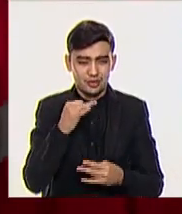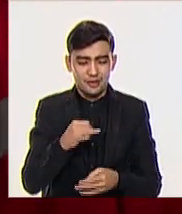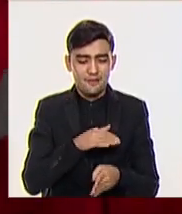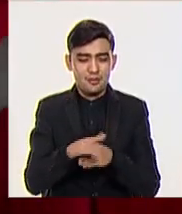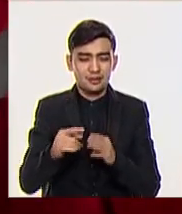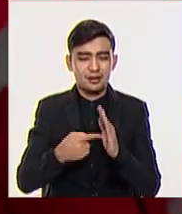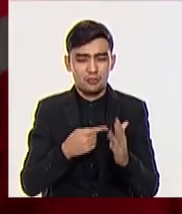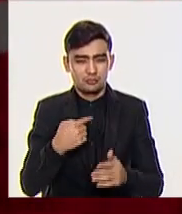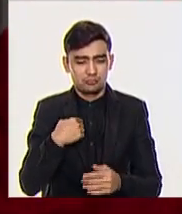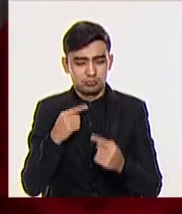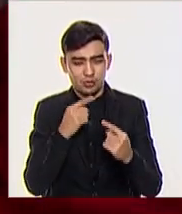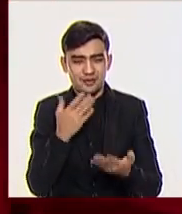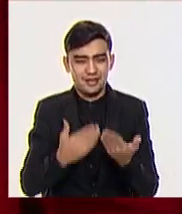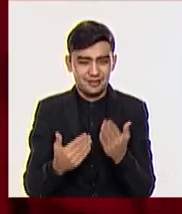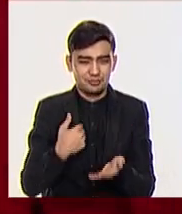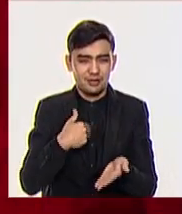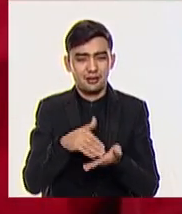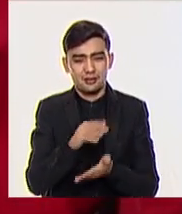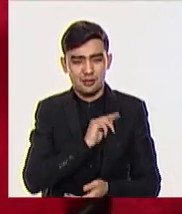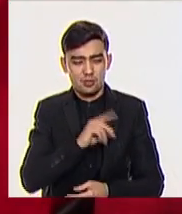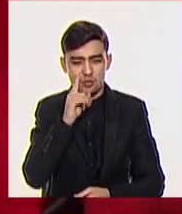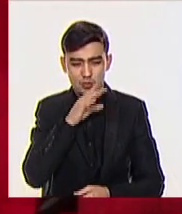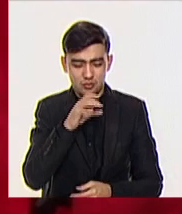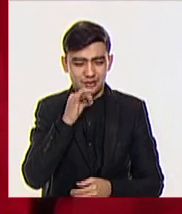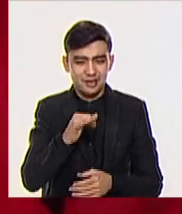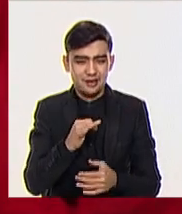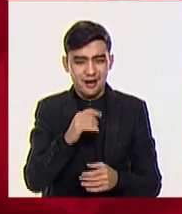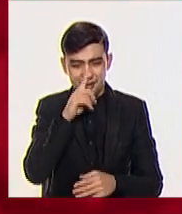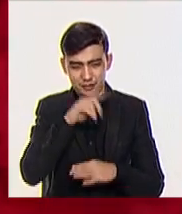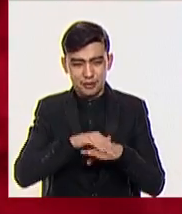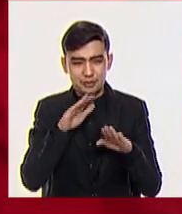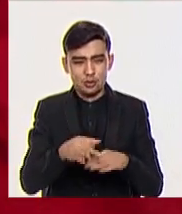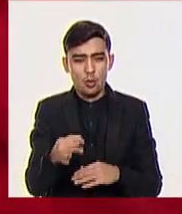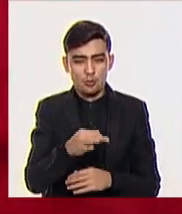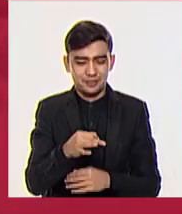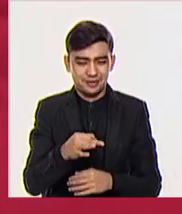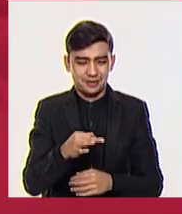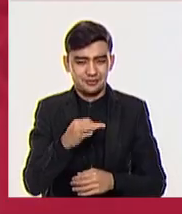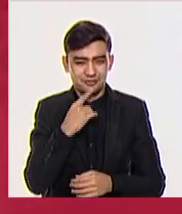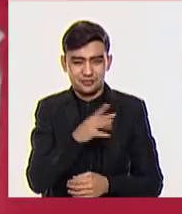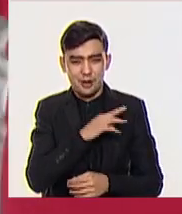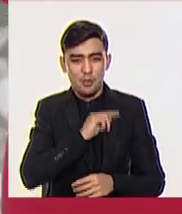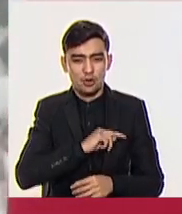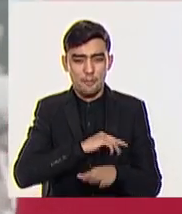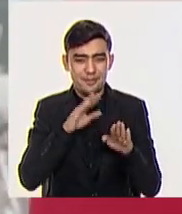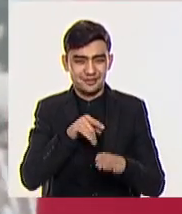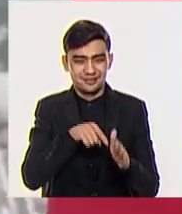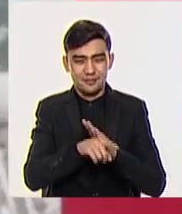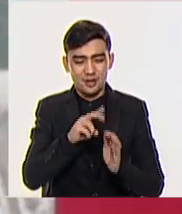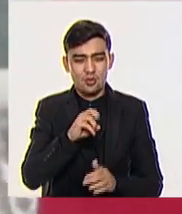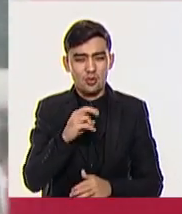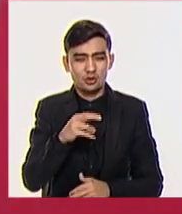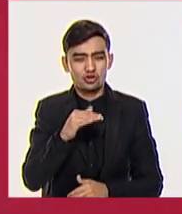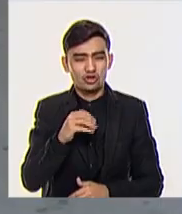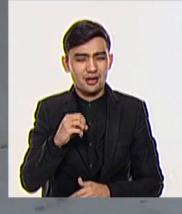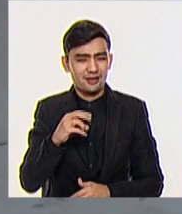выполнении требований, в противном случае отказываются работать. Тем временем в Акимате области заверили, что работа на месторождении Кокжиде в